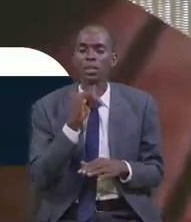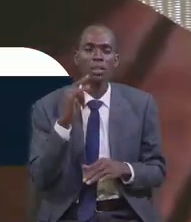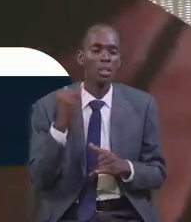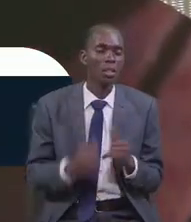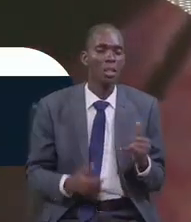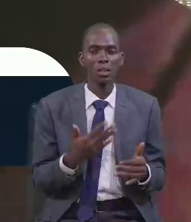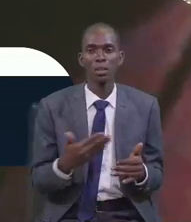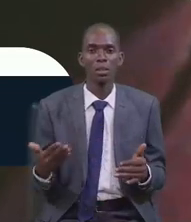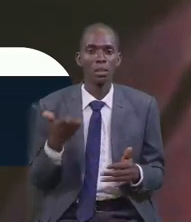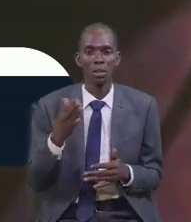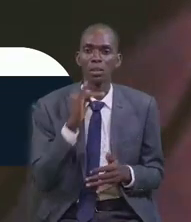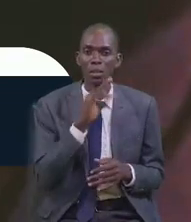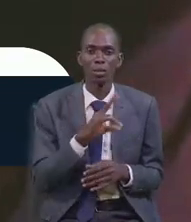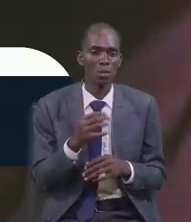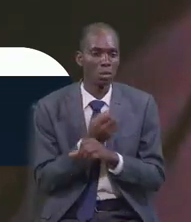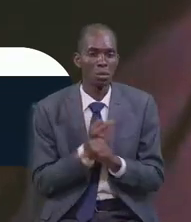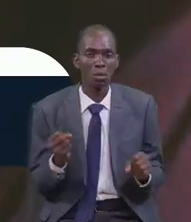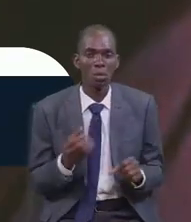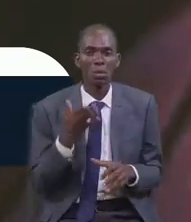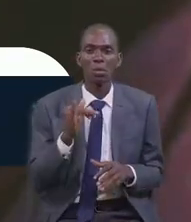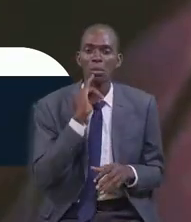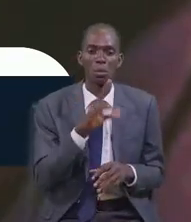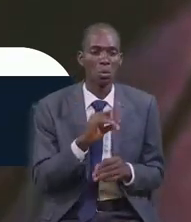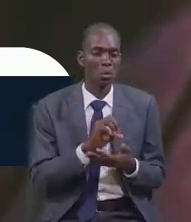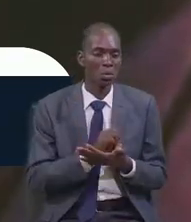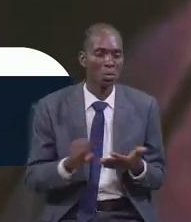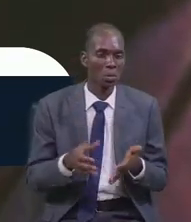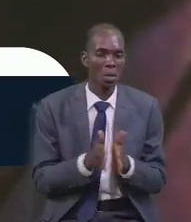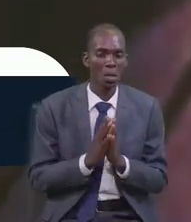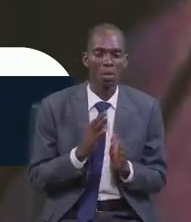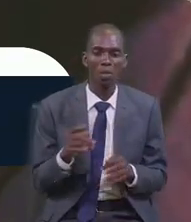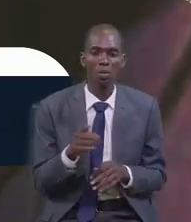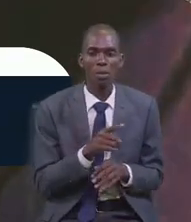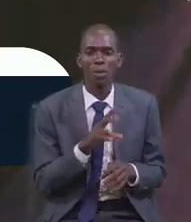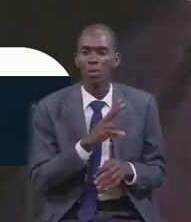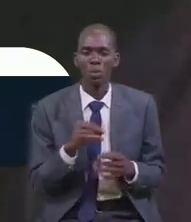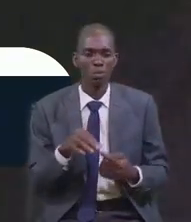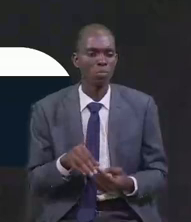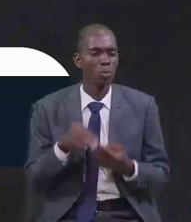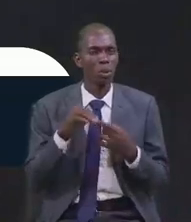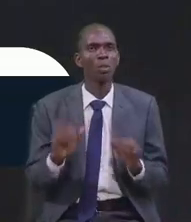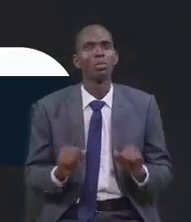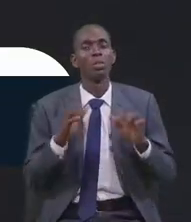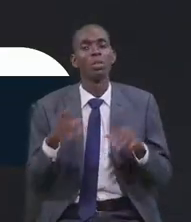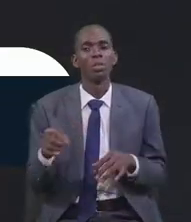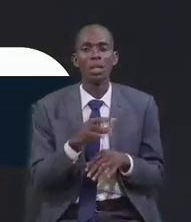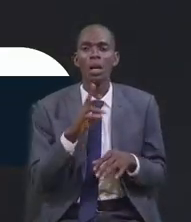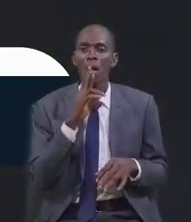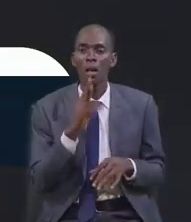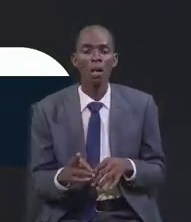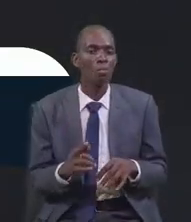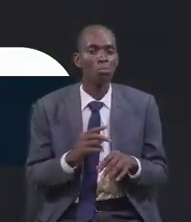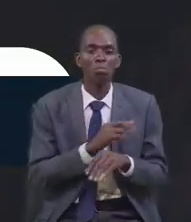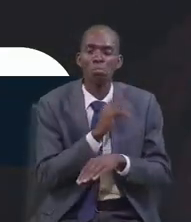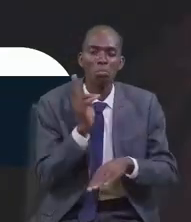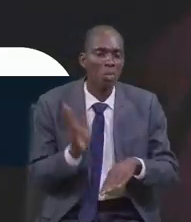Il n'y a pas de salut, pas de sanctification. Il n'y a pas d'engagement spécial. Ils sont des Nazaréens naturels.